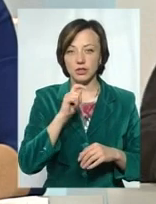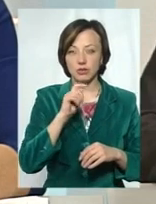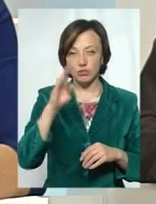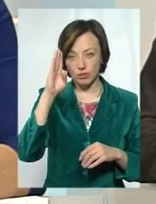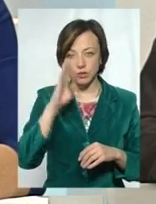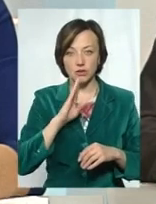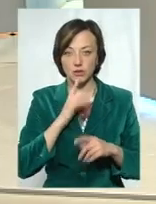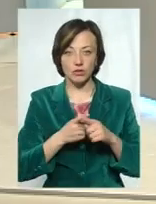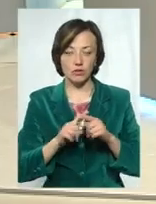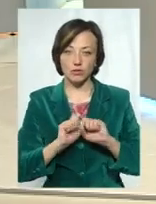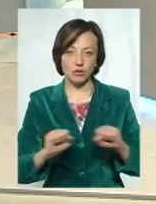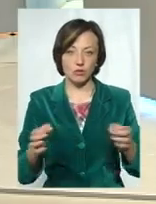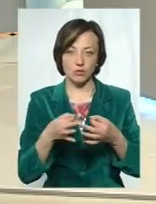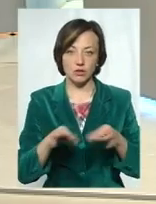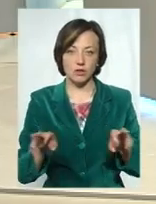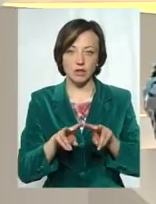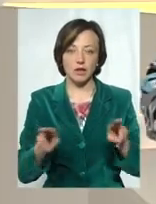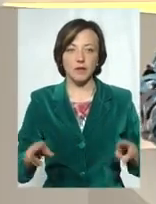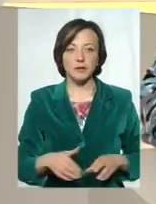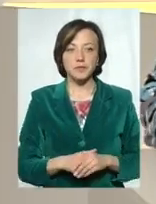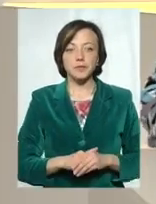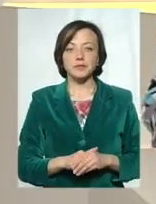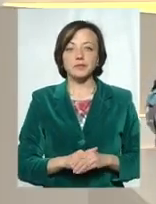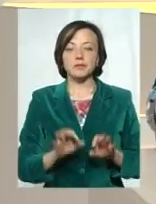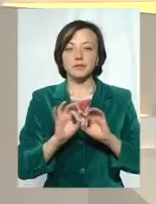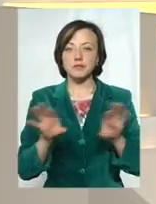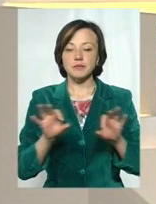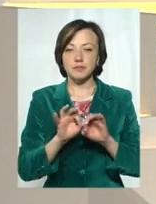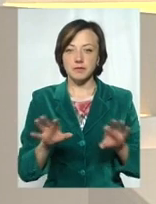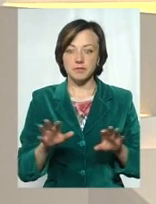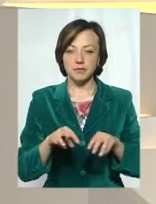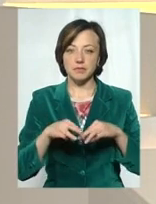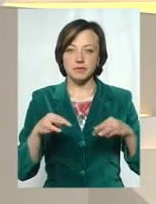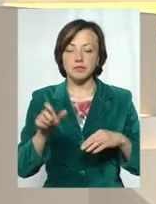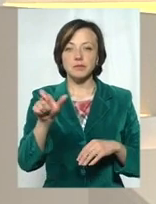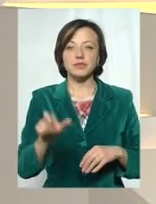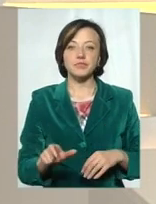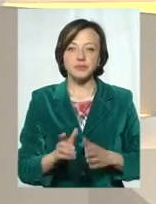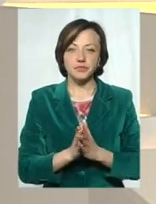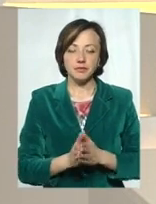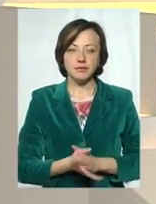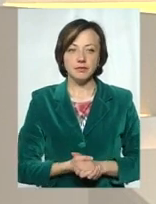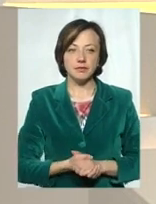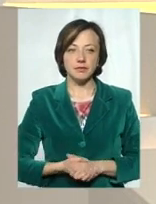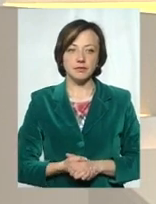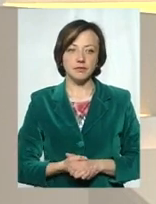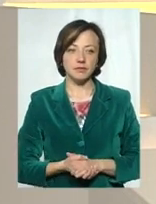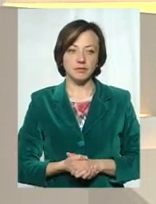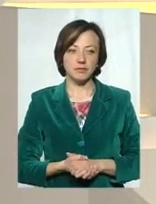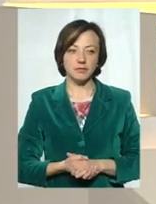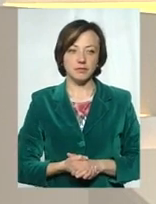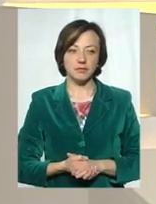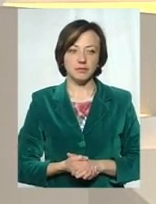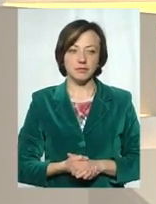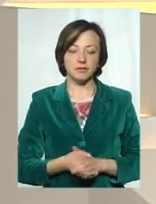Цього не можна допускати. У нас є коментар профільного міністра. Прошу, будь ласка, режисера показати